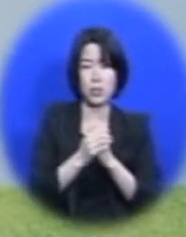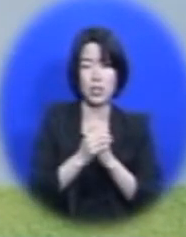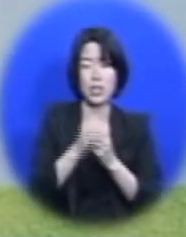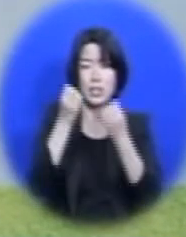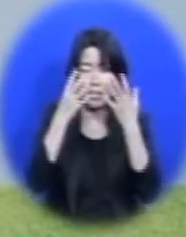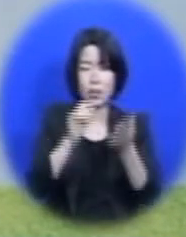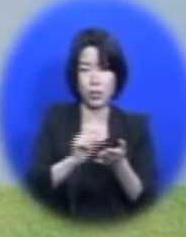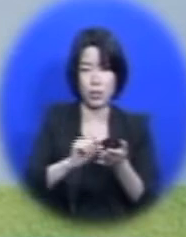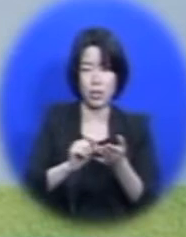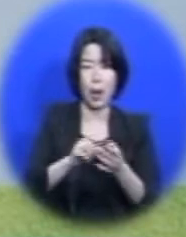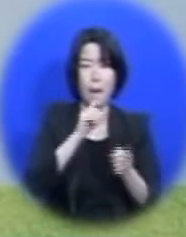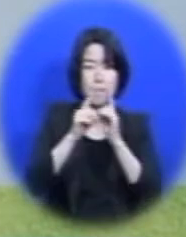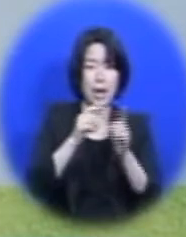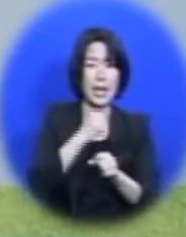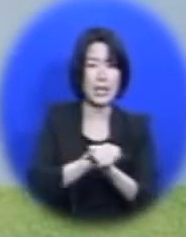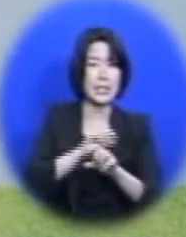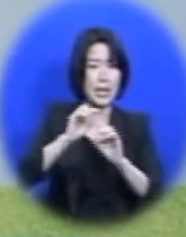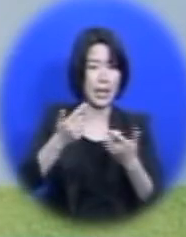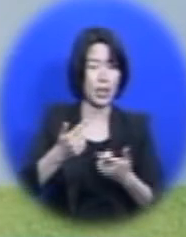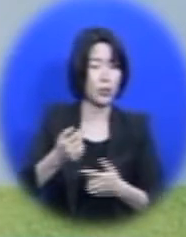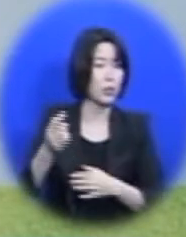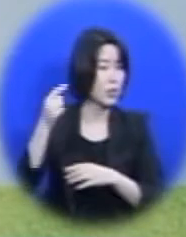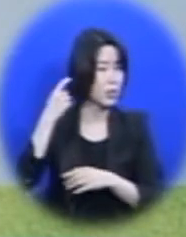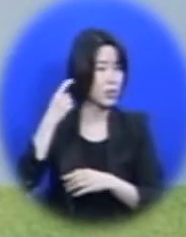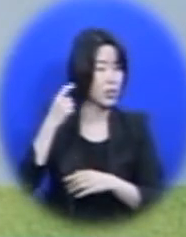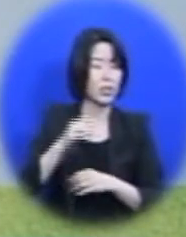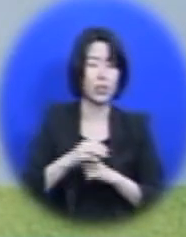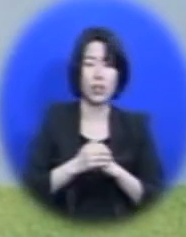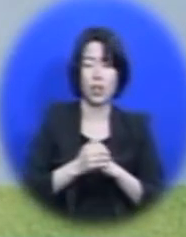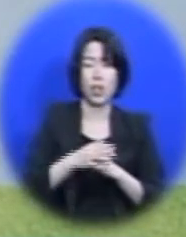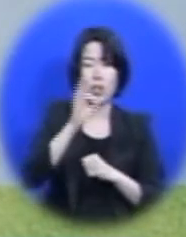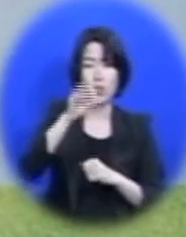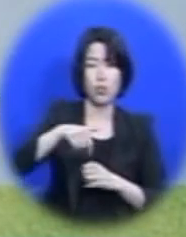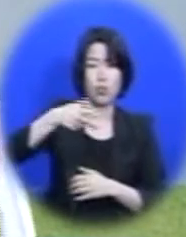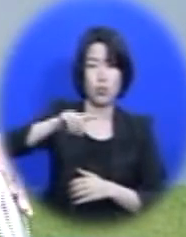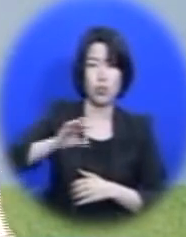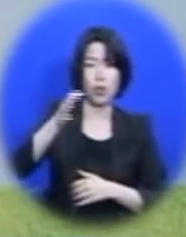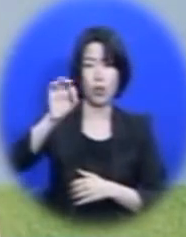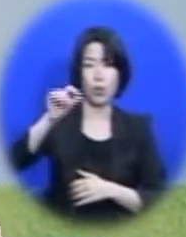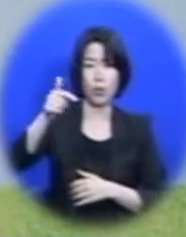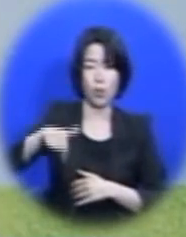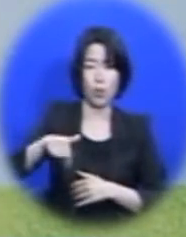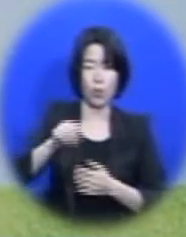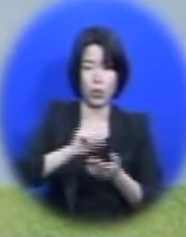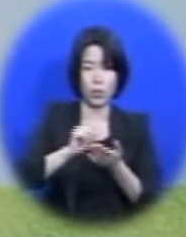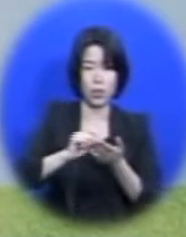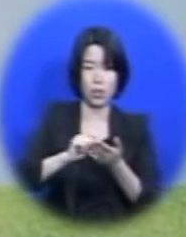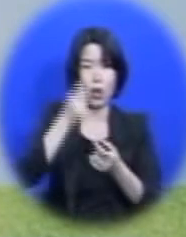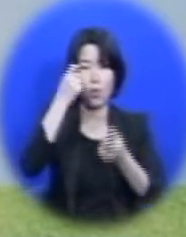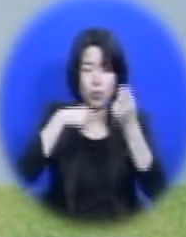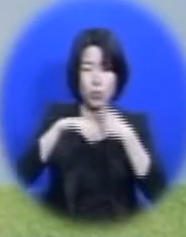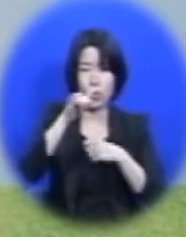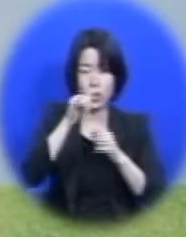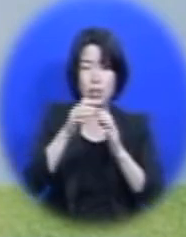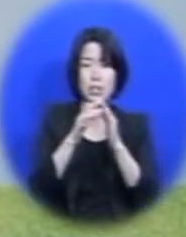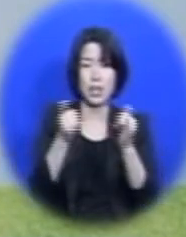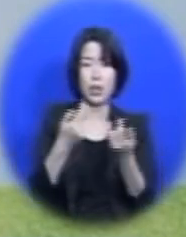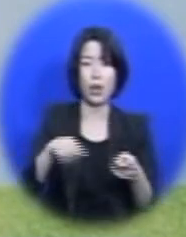않아도 들리는 소리라고 하는 책입니다. 유종옥 사모님이 쓰신 책, 울고 있는 사람들과